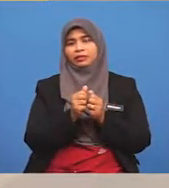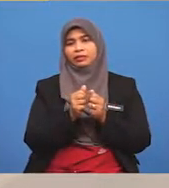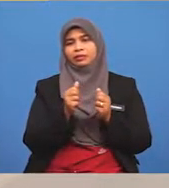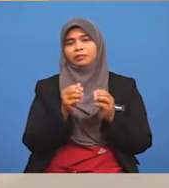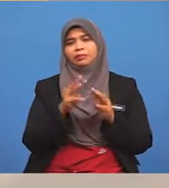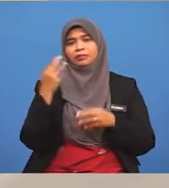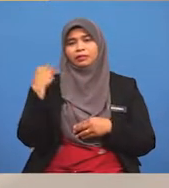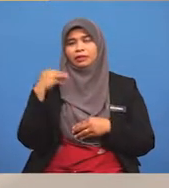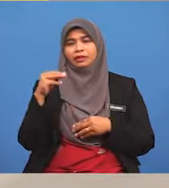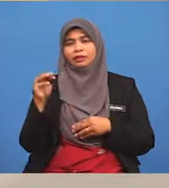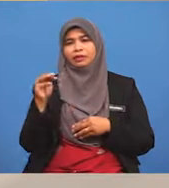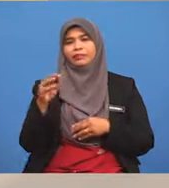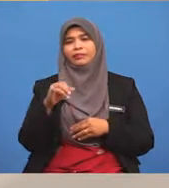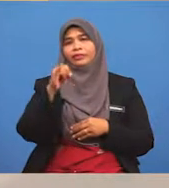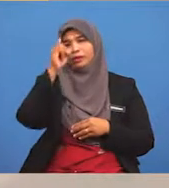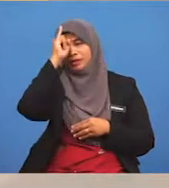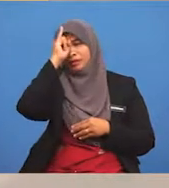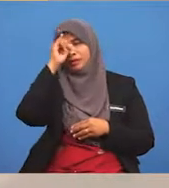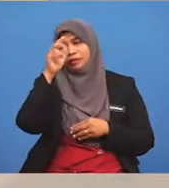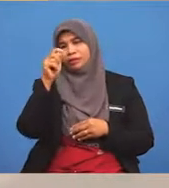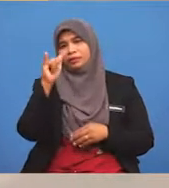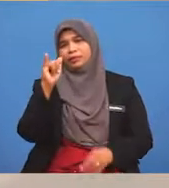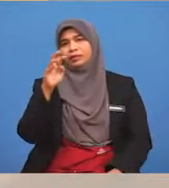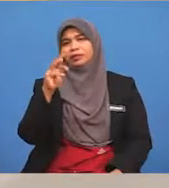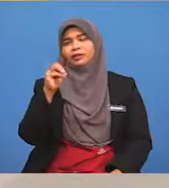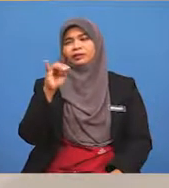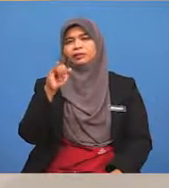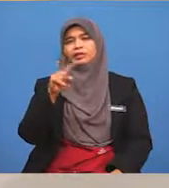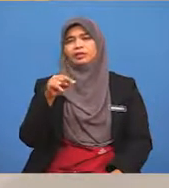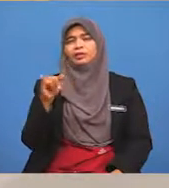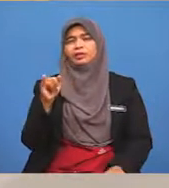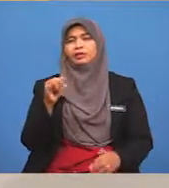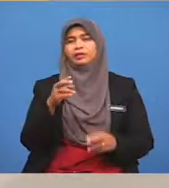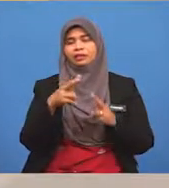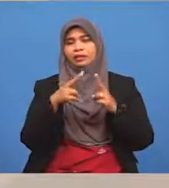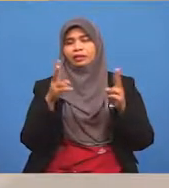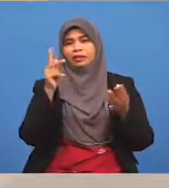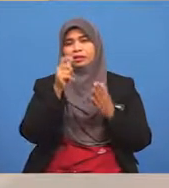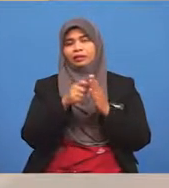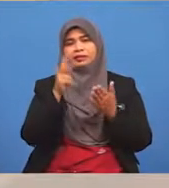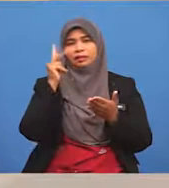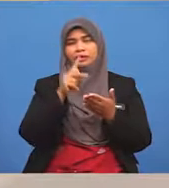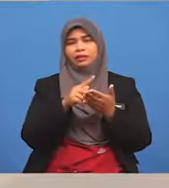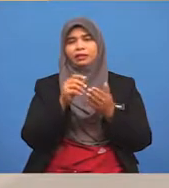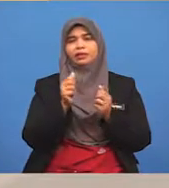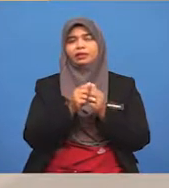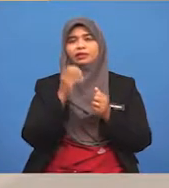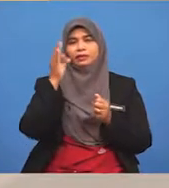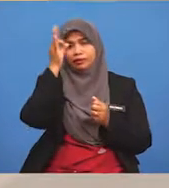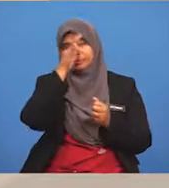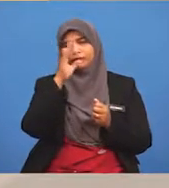Imam At-Tirmizi terkenal dengan sifat terpuji seperti kuat ingatan, zuhud dan